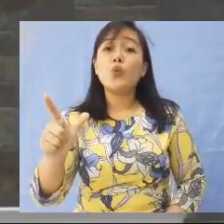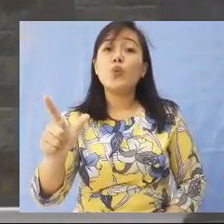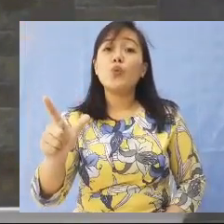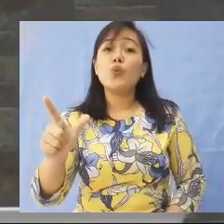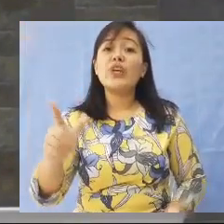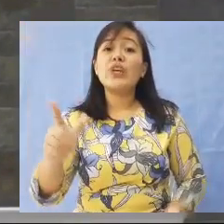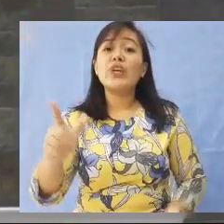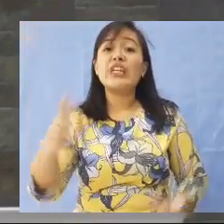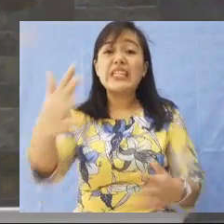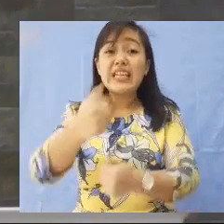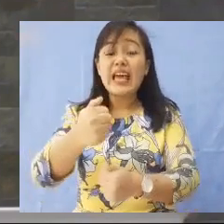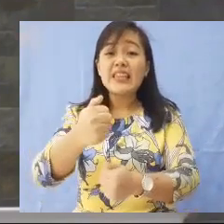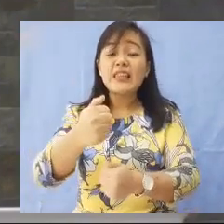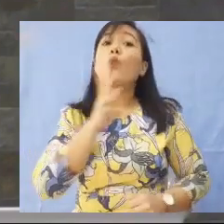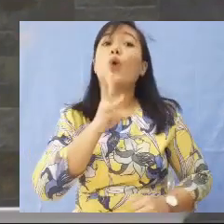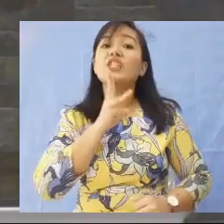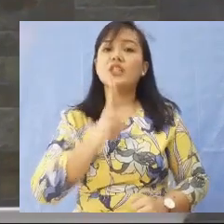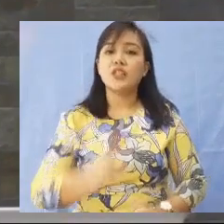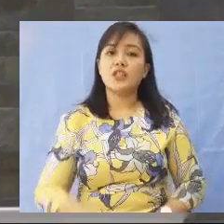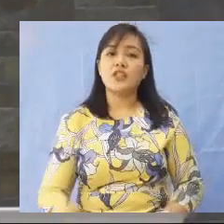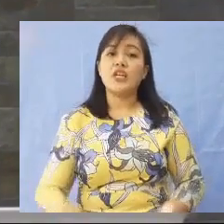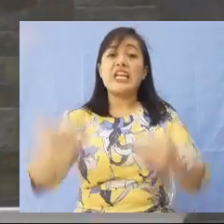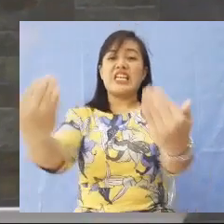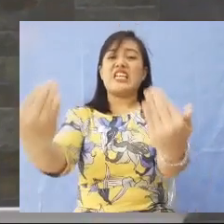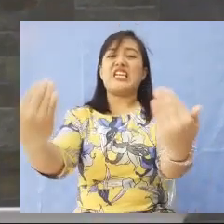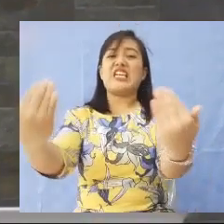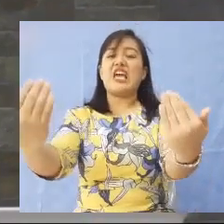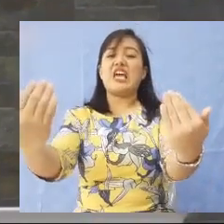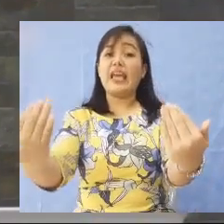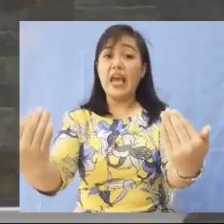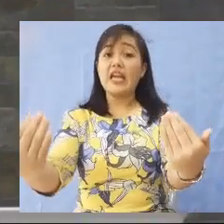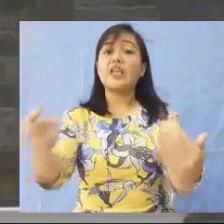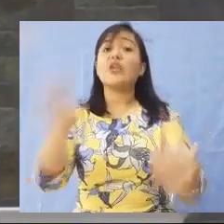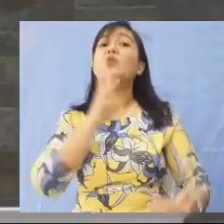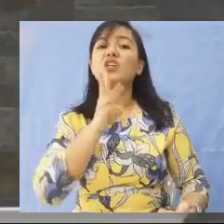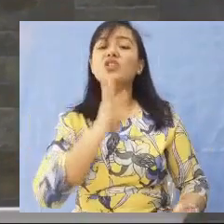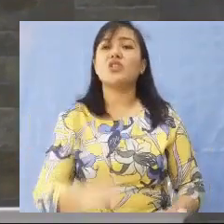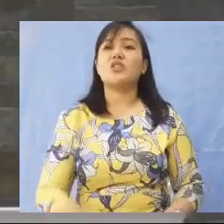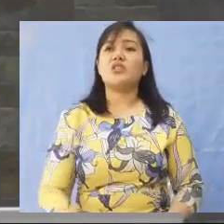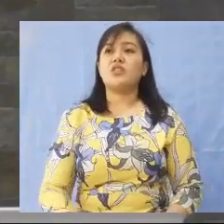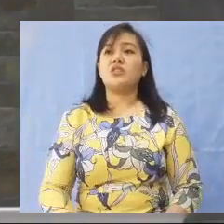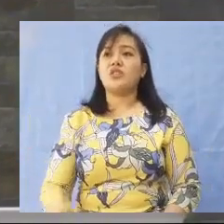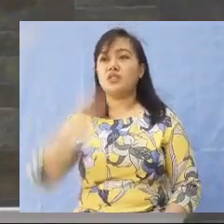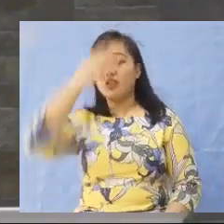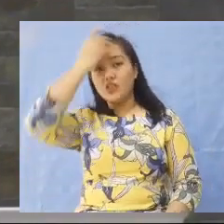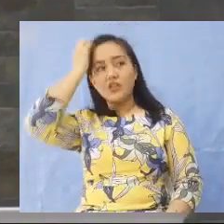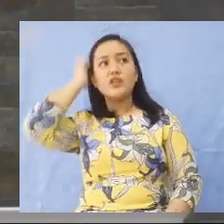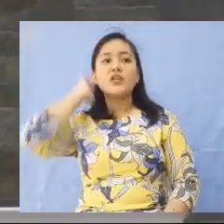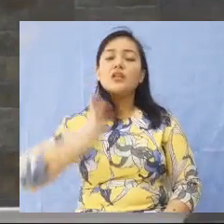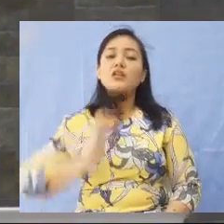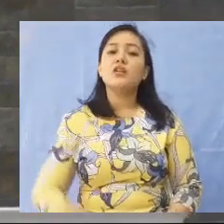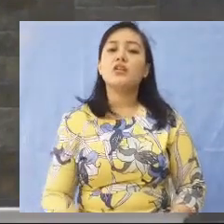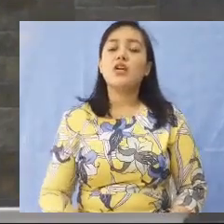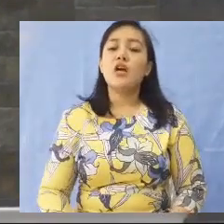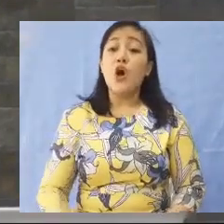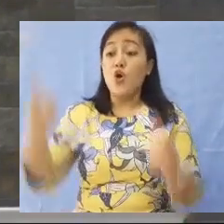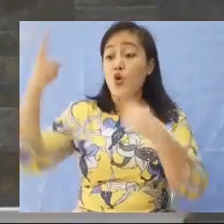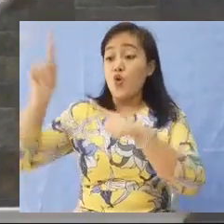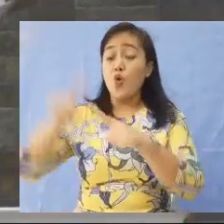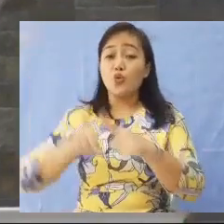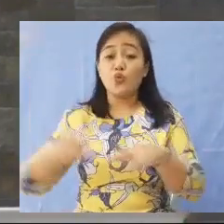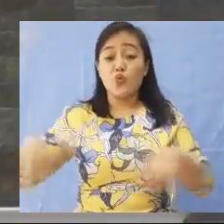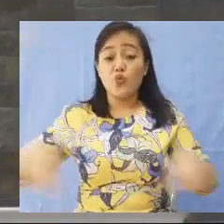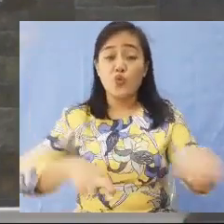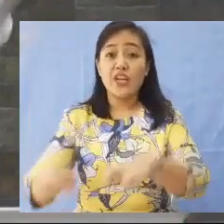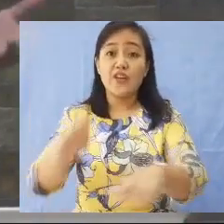ng tubig, yung babae ang may dala-dala ng banga, at yung tubig ay ang kukunin nila doon sa balon or sa ilog para yun ang gagamitin